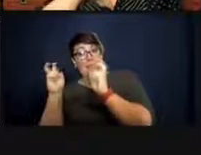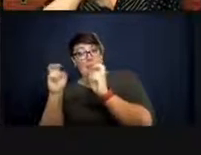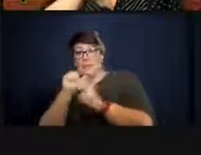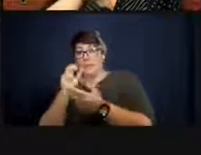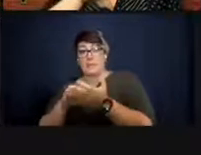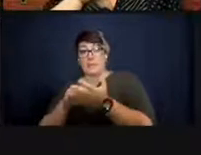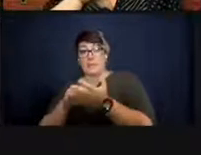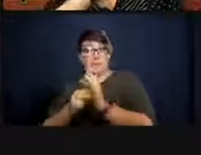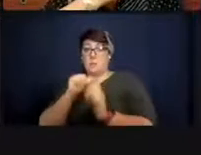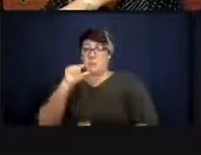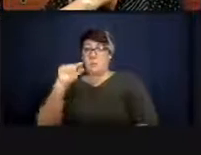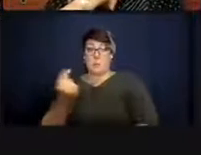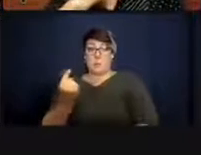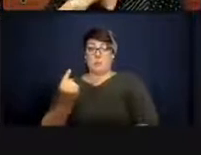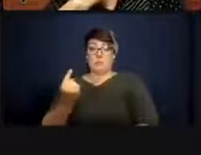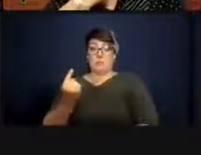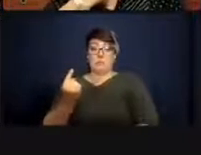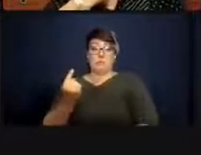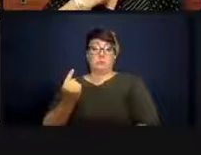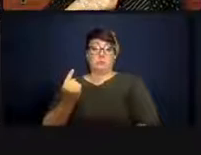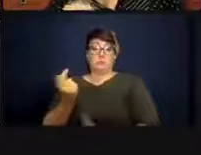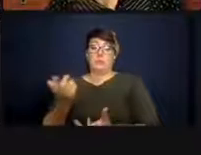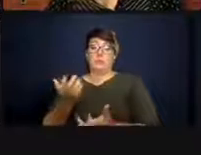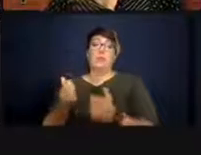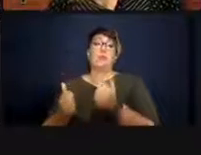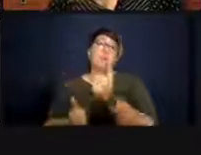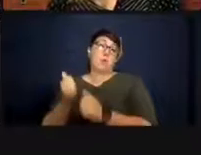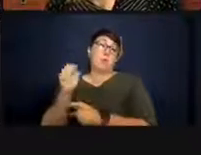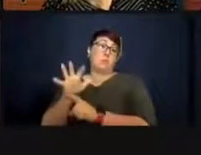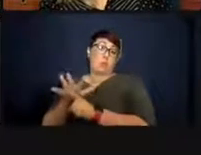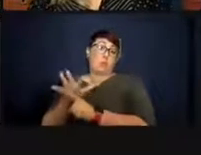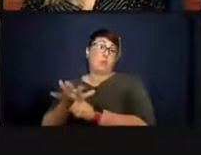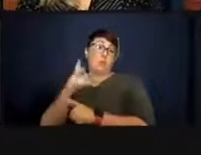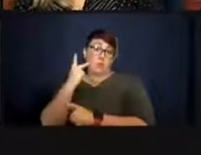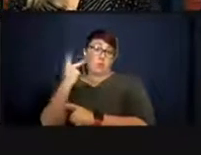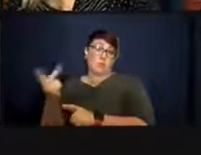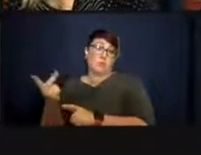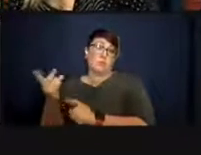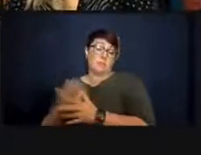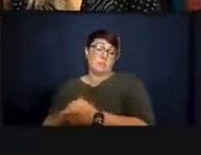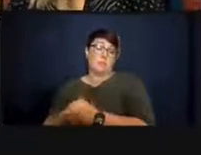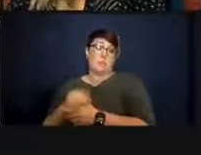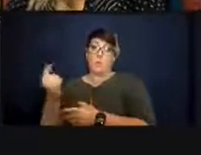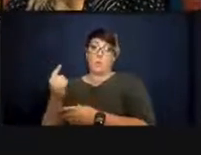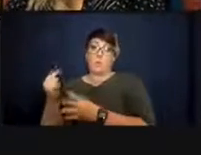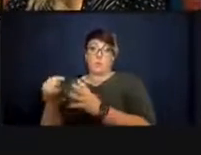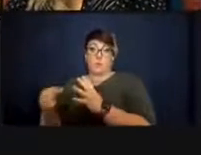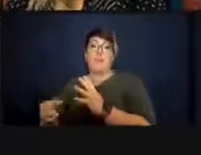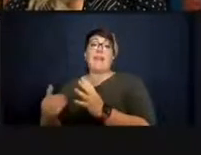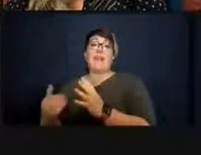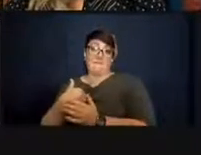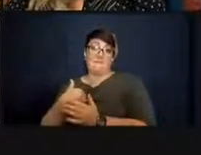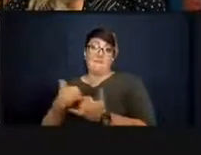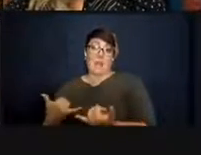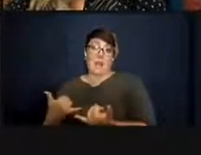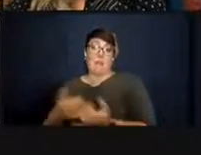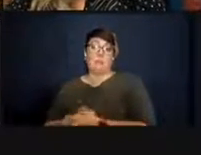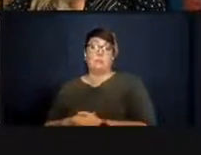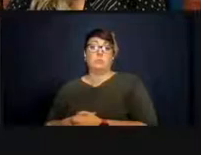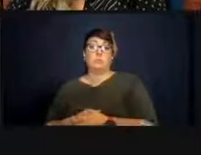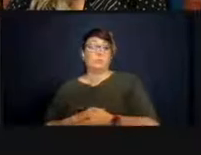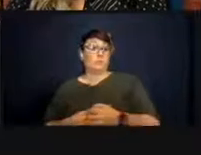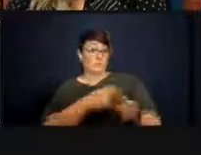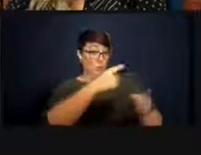هذا الموضوع. هذه ربما ما ذكرته أكثر المواضيع شهرة